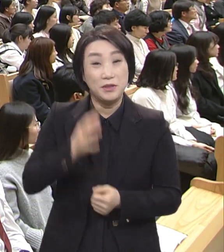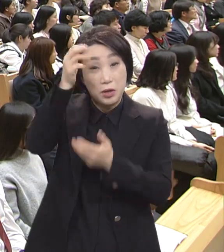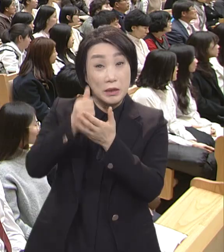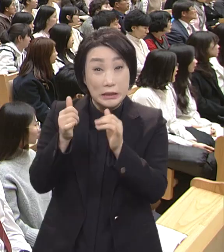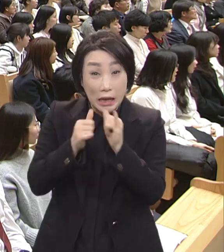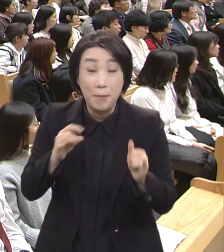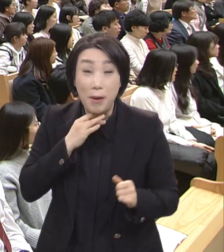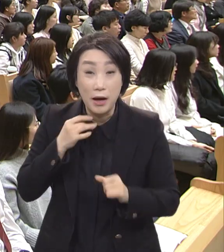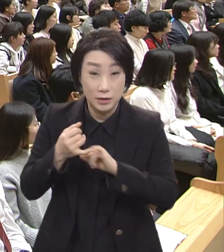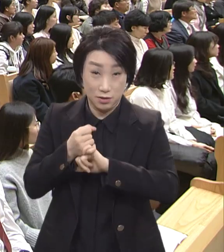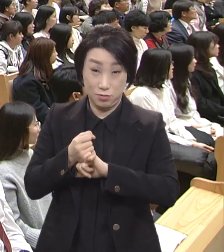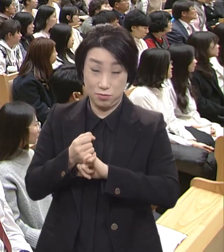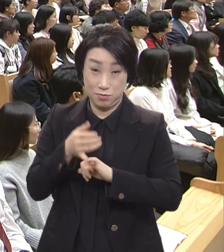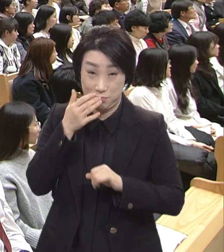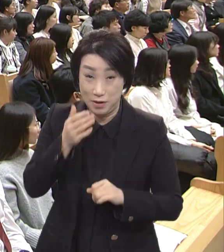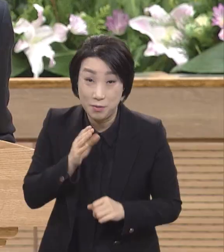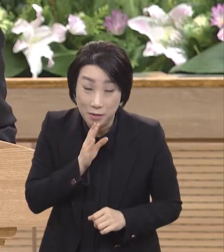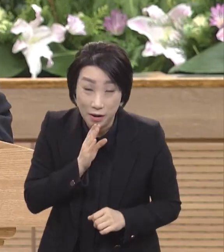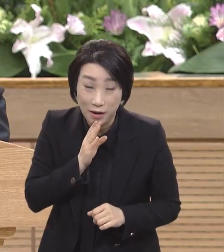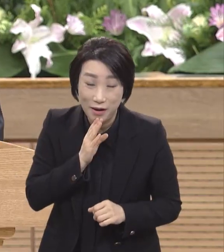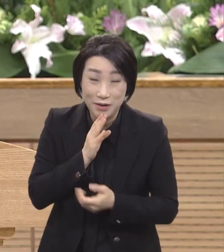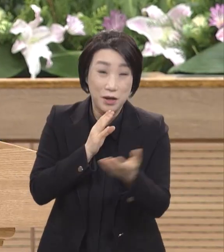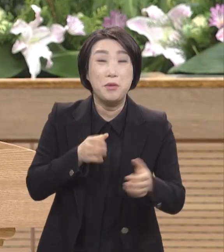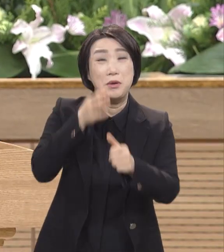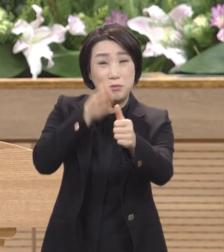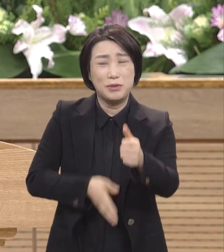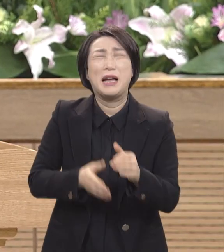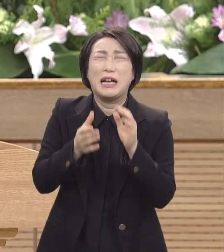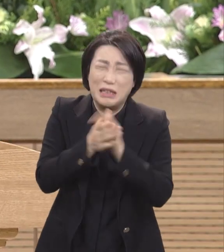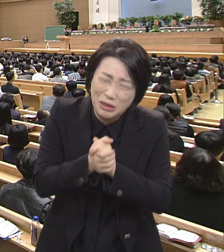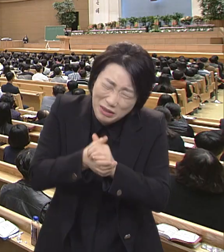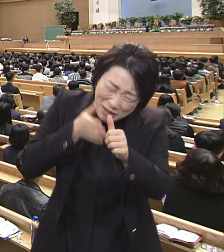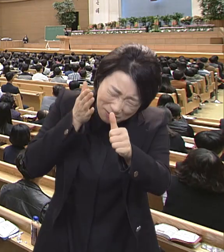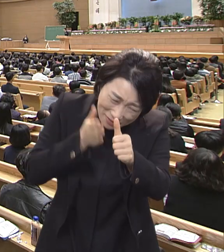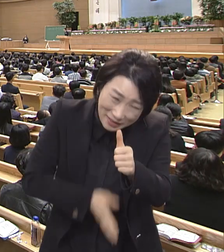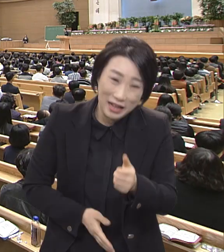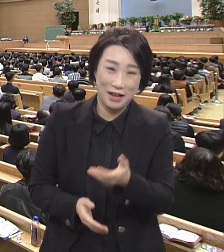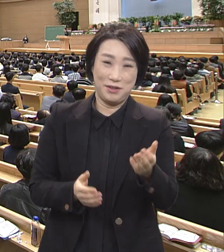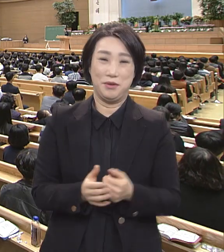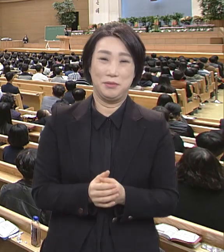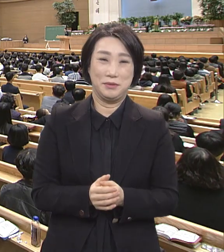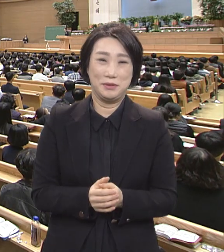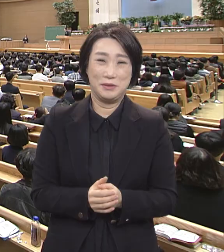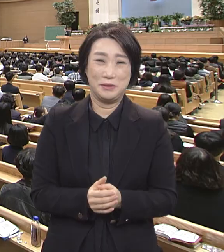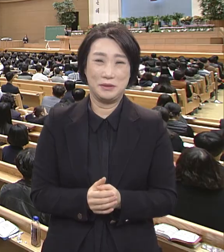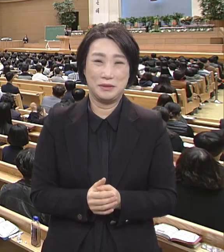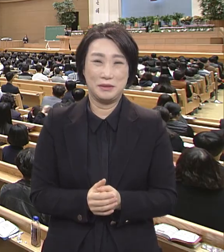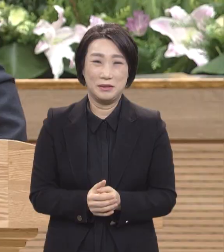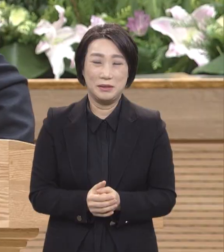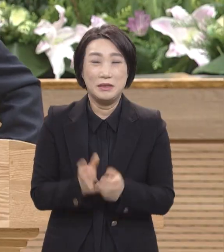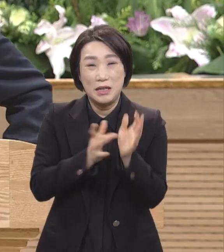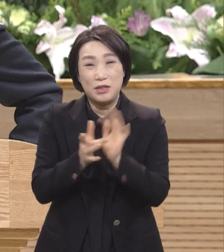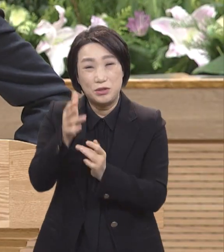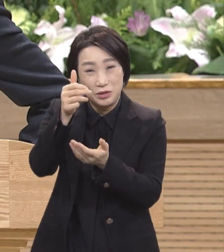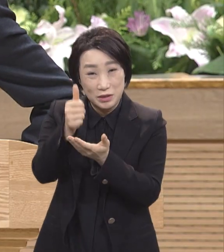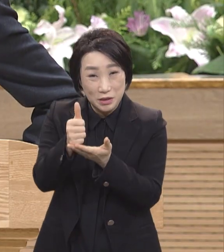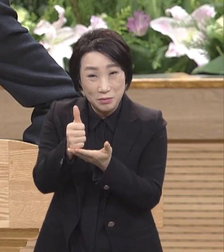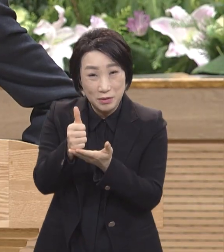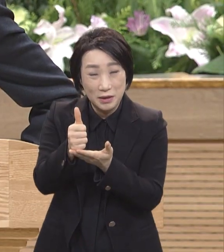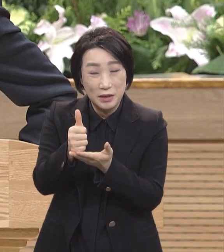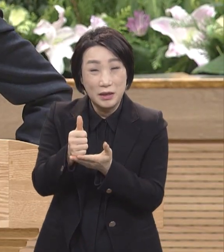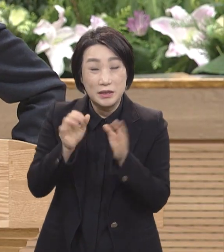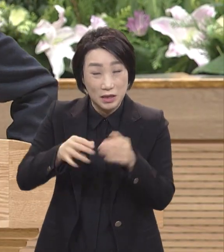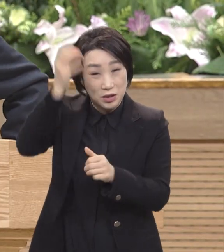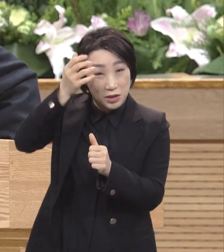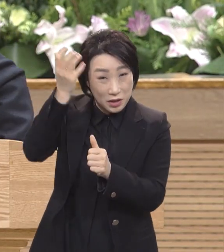성령의 사람만. 네. 제발 부탁이니 기도하라 이 말이야. 네. 예수님이